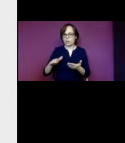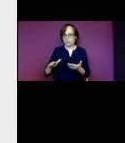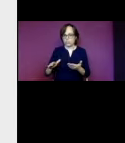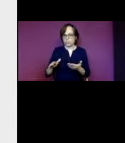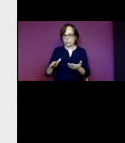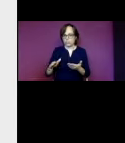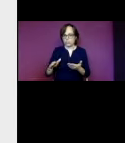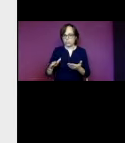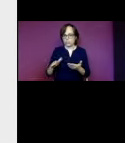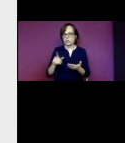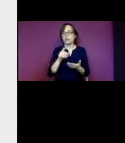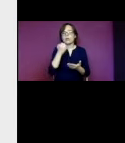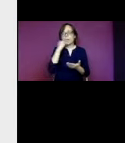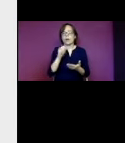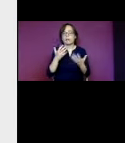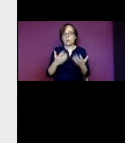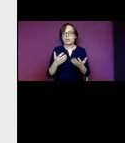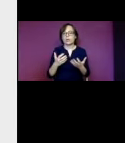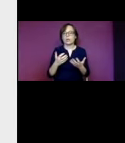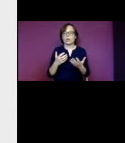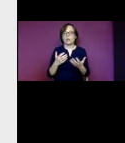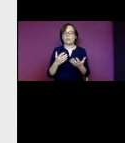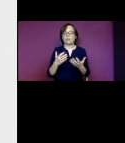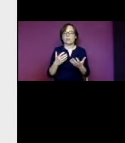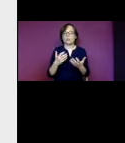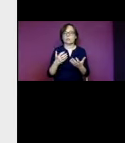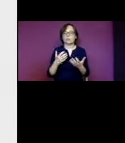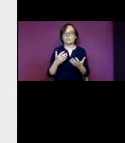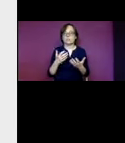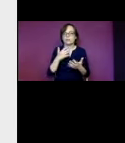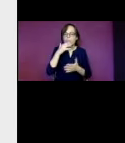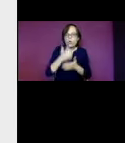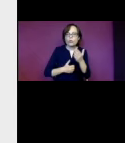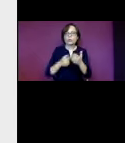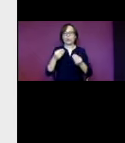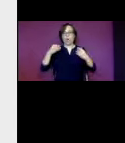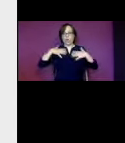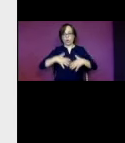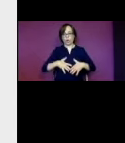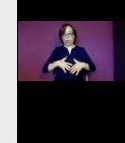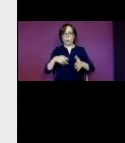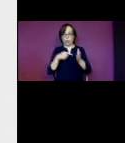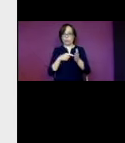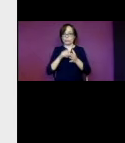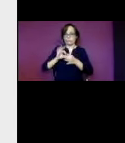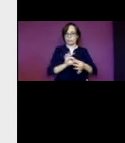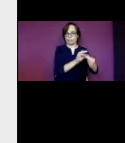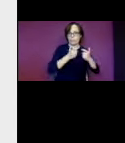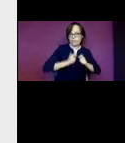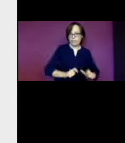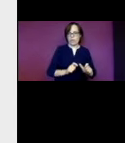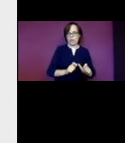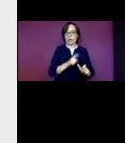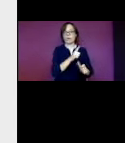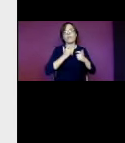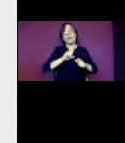ona bardzo chętnie sięga do tego worka sielanki, do tego worka tożsamości wiejskiej, zaprzęgając ją właśnie jako